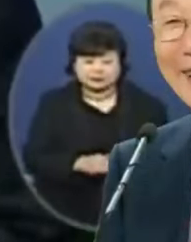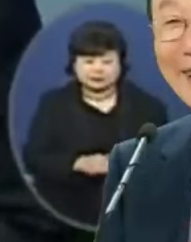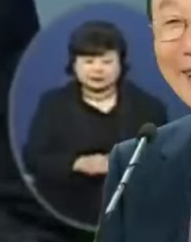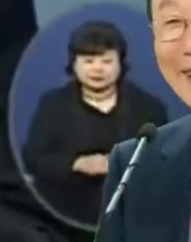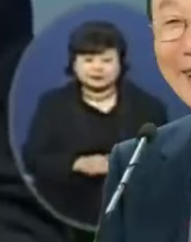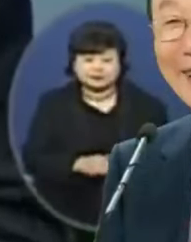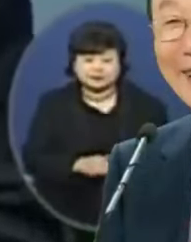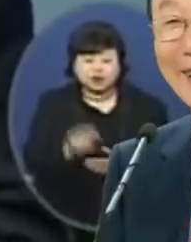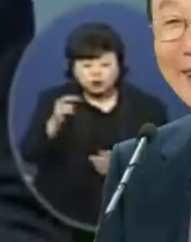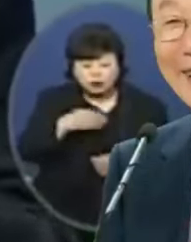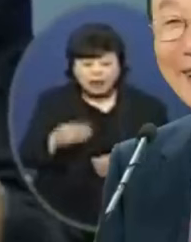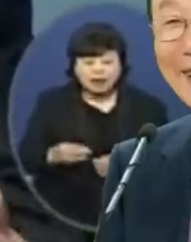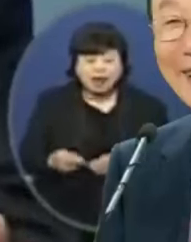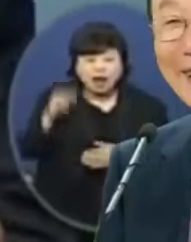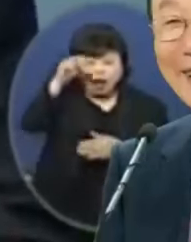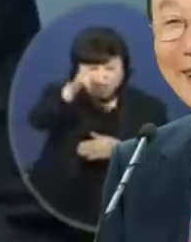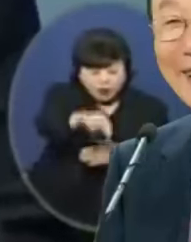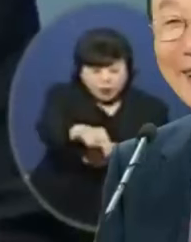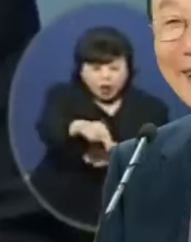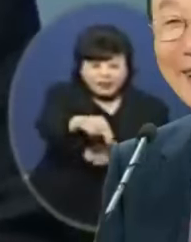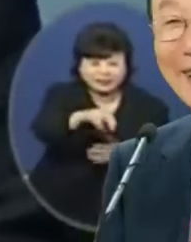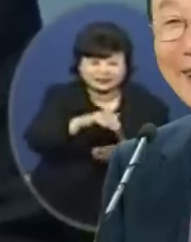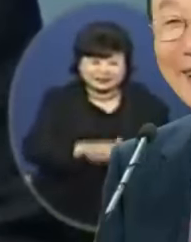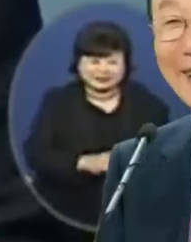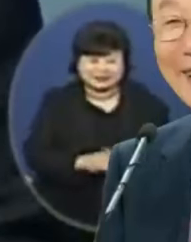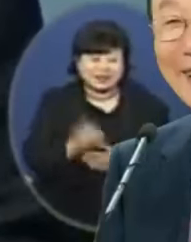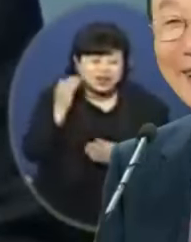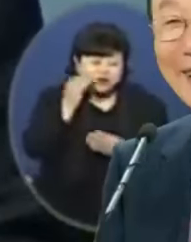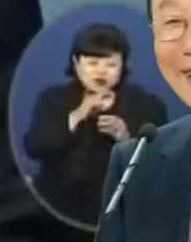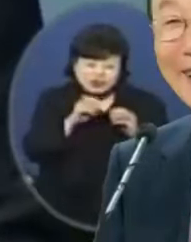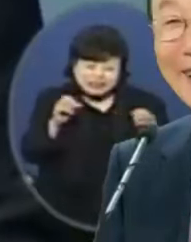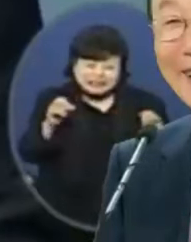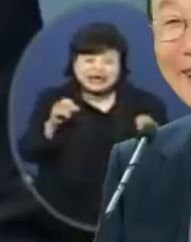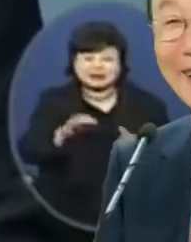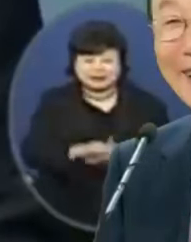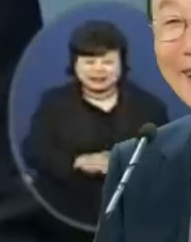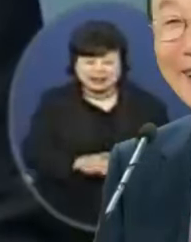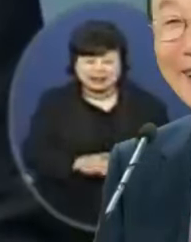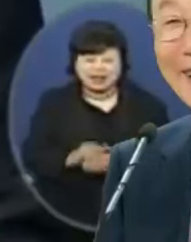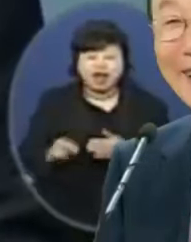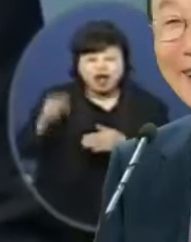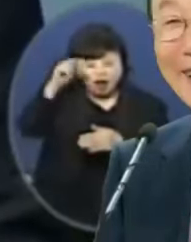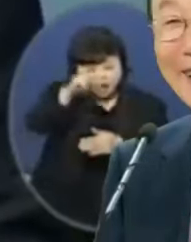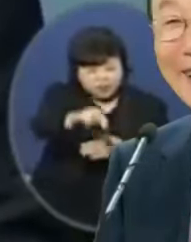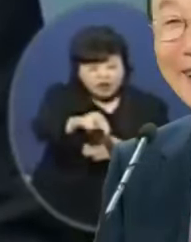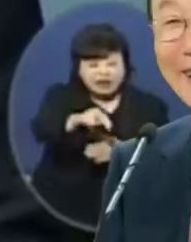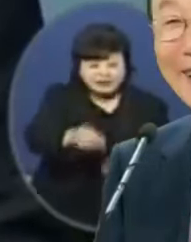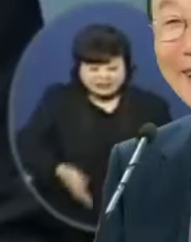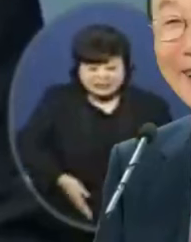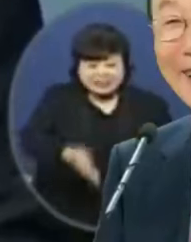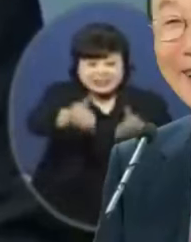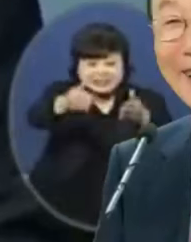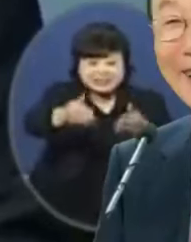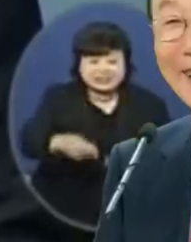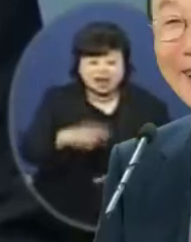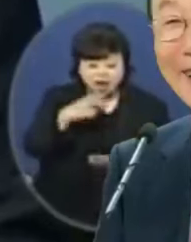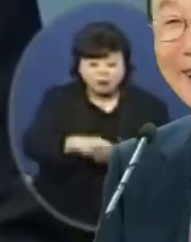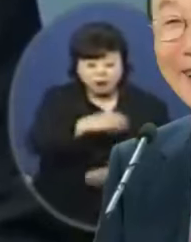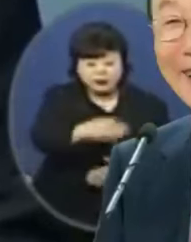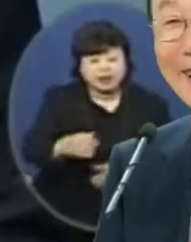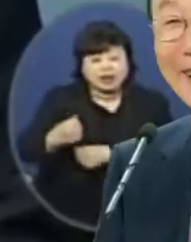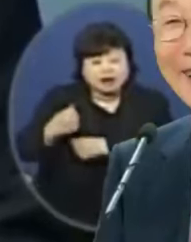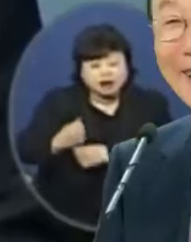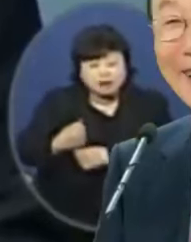광야고 요단강 저 건너편에는 적과 꿀이 흐르는 땅인데 그것을 건너가는 유일한 길이 법궤를